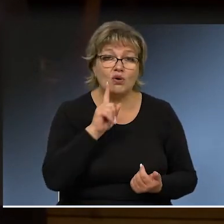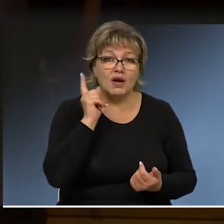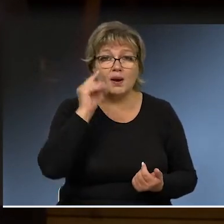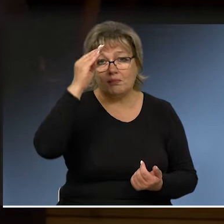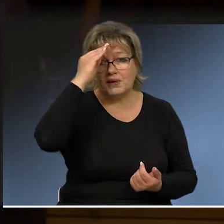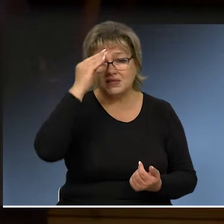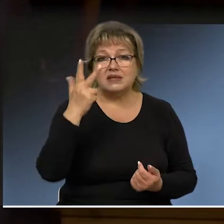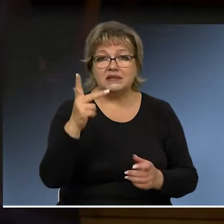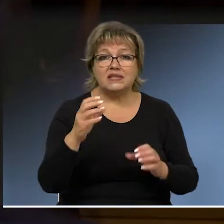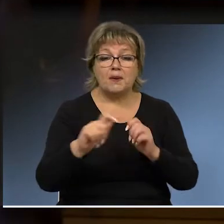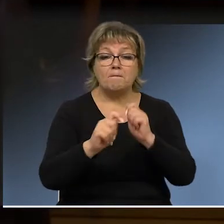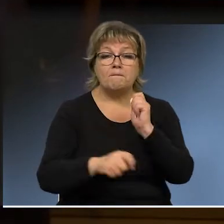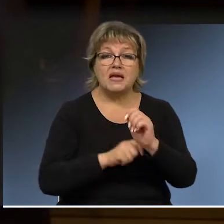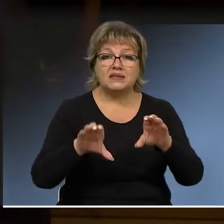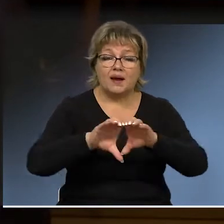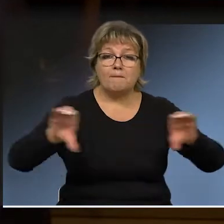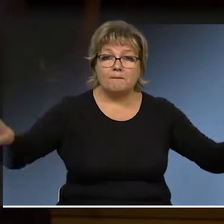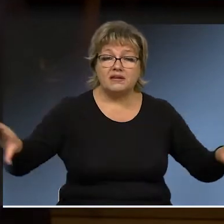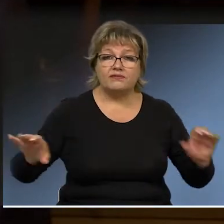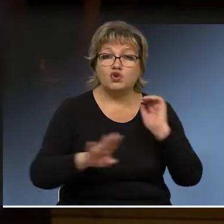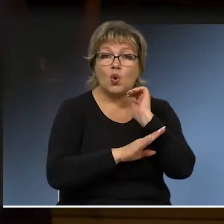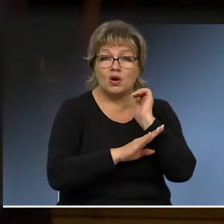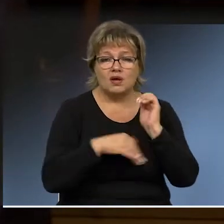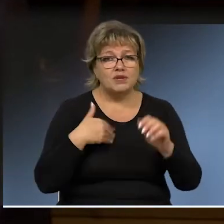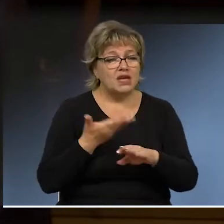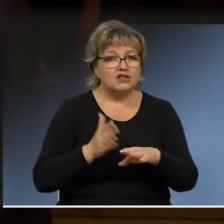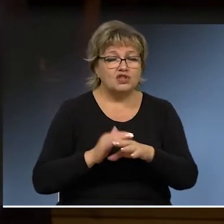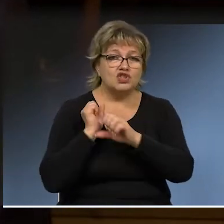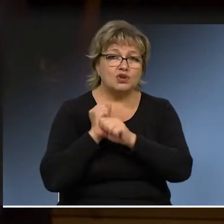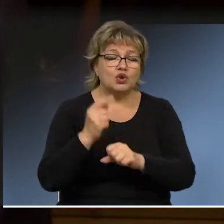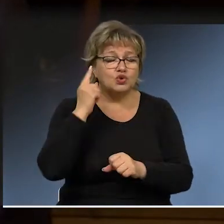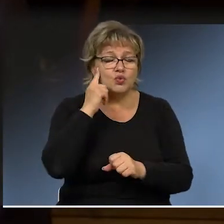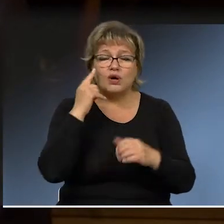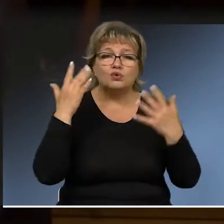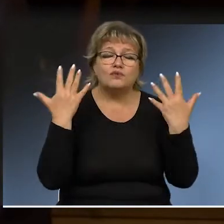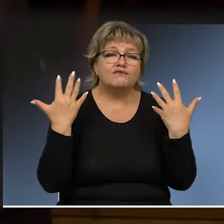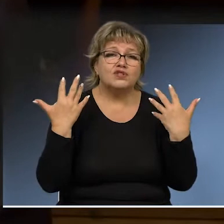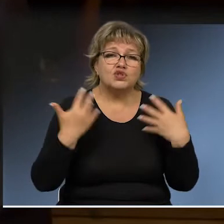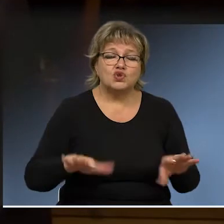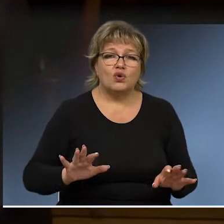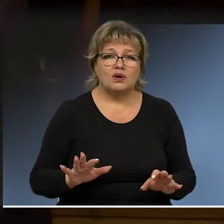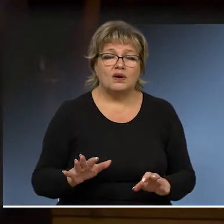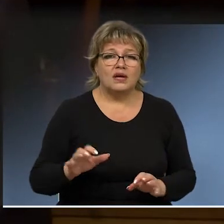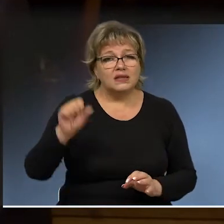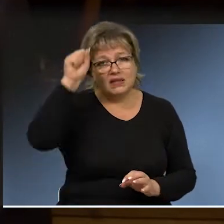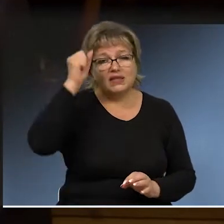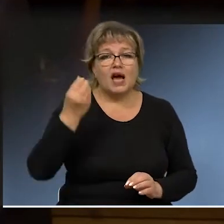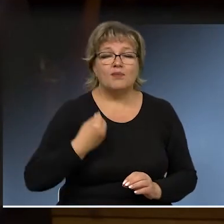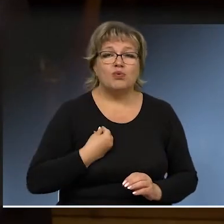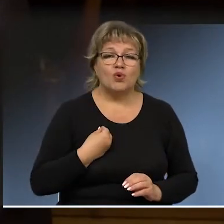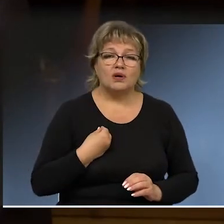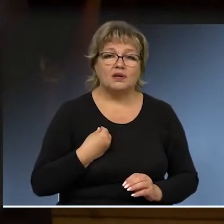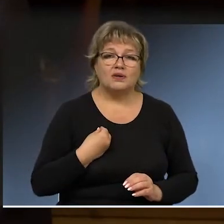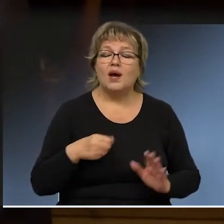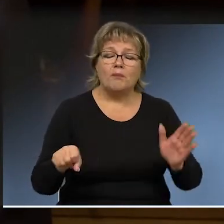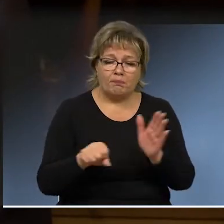ты шёл пацан а по три метра бревно так меня тяжело думаю ну не